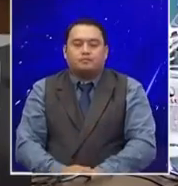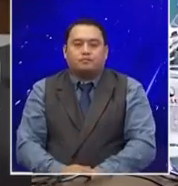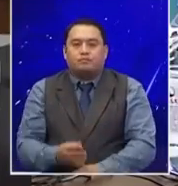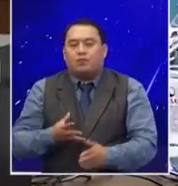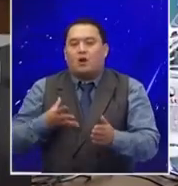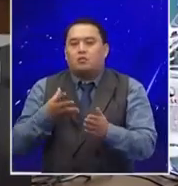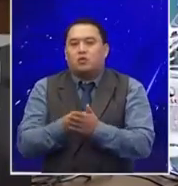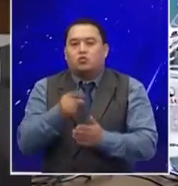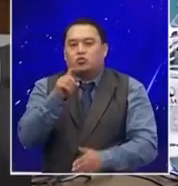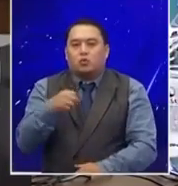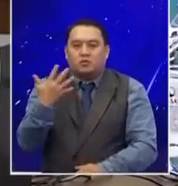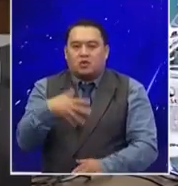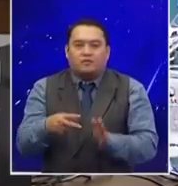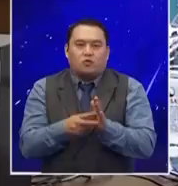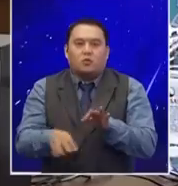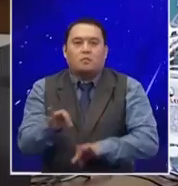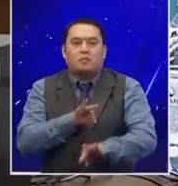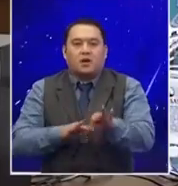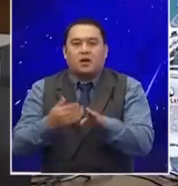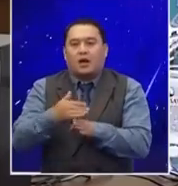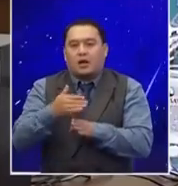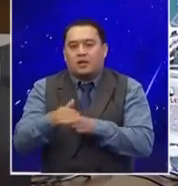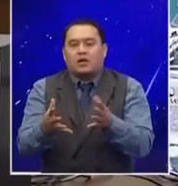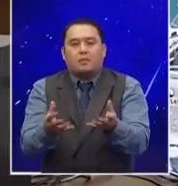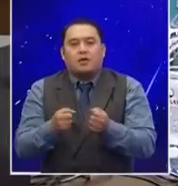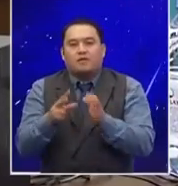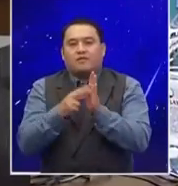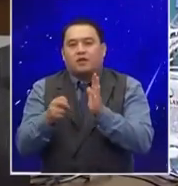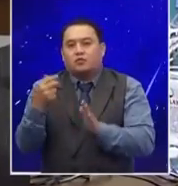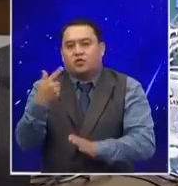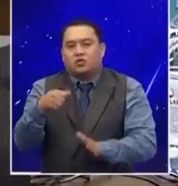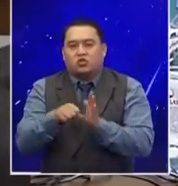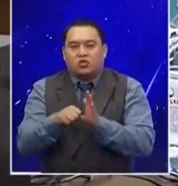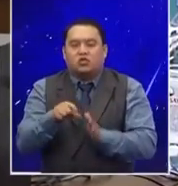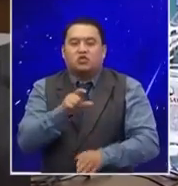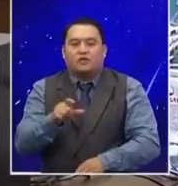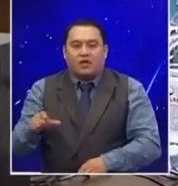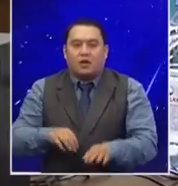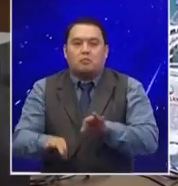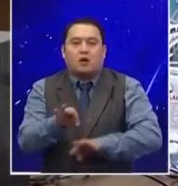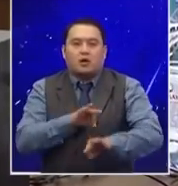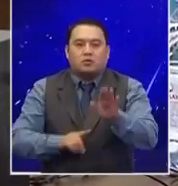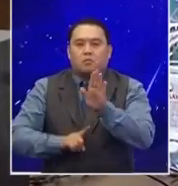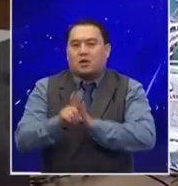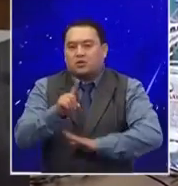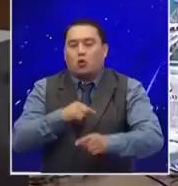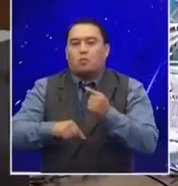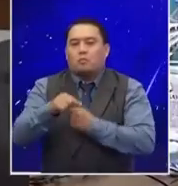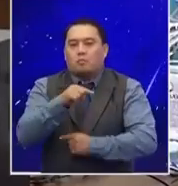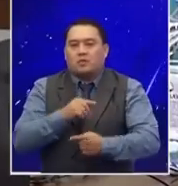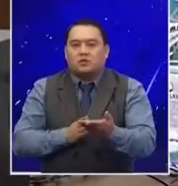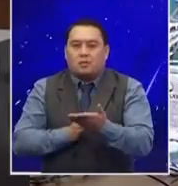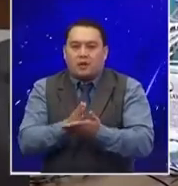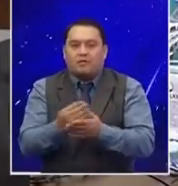Профинансировано 158 проектов. Микрокредиты получили 836 человек. По проекту «Бастау бизнес» направлено